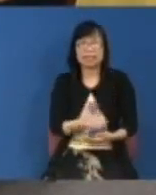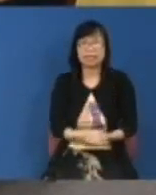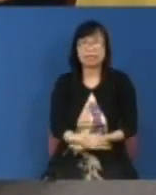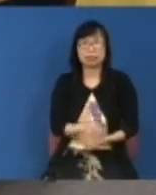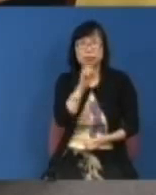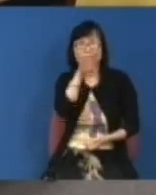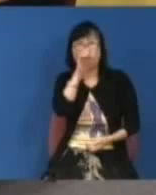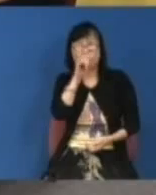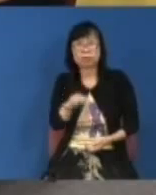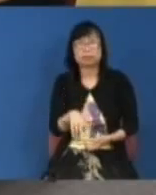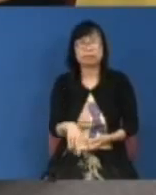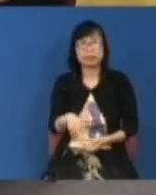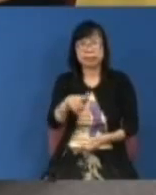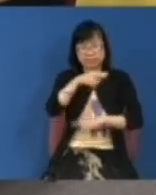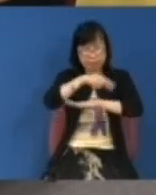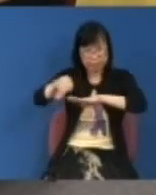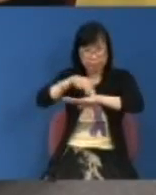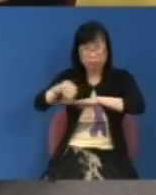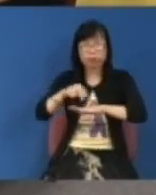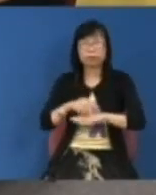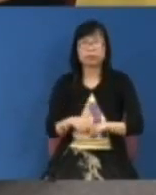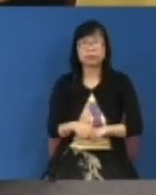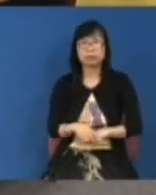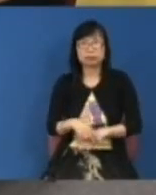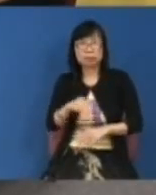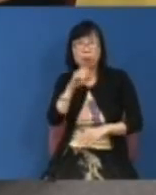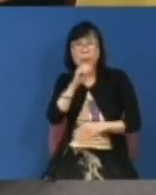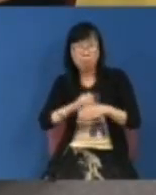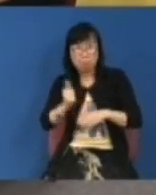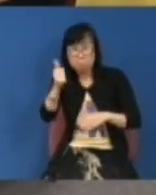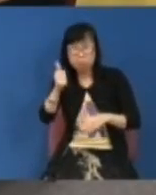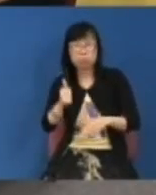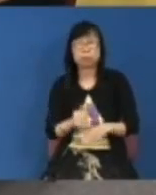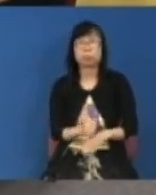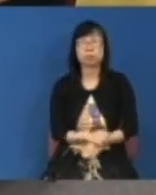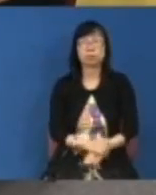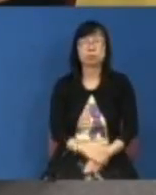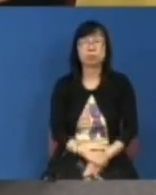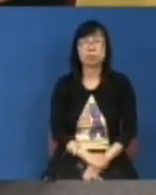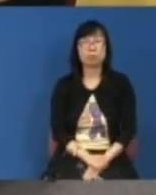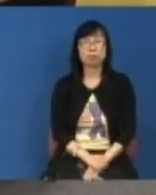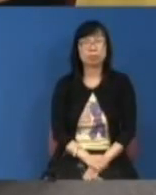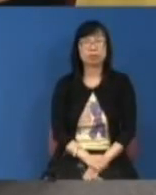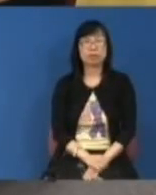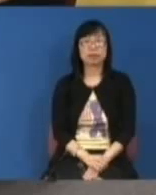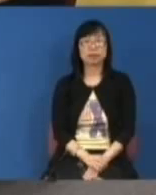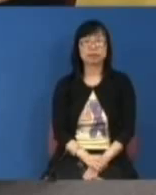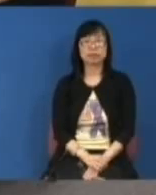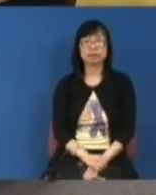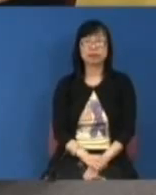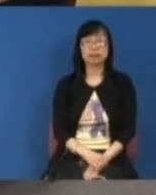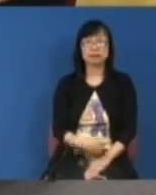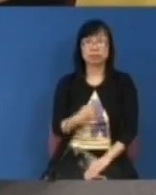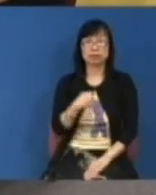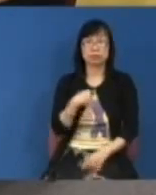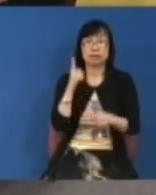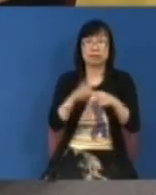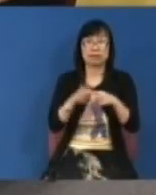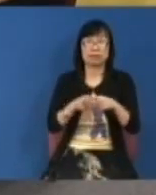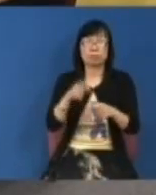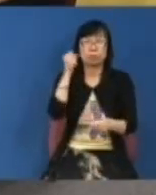述同埋策略，就要係天衣無縫，係呢一個天下無敵，你都要有人去實行